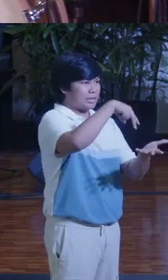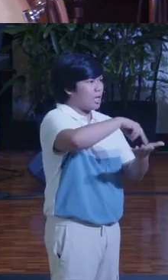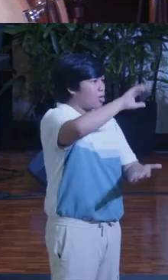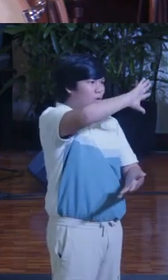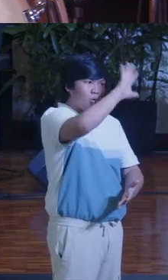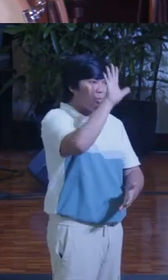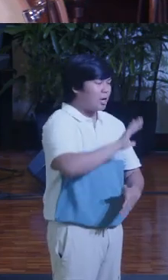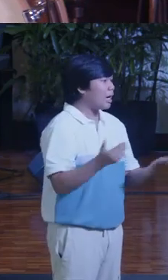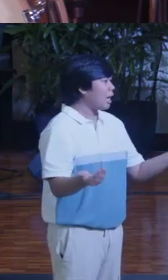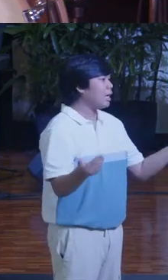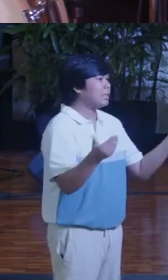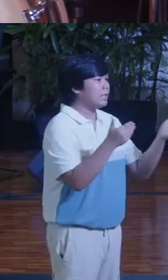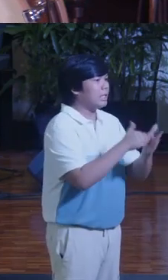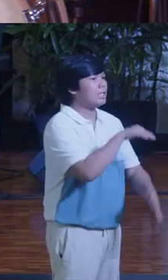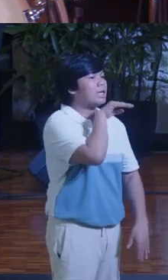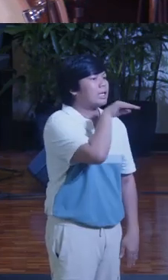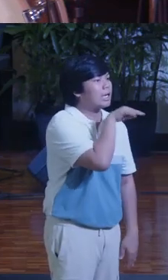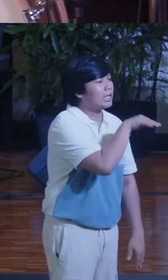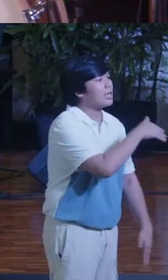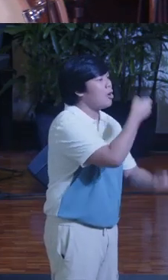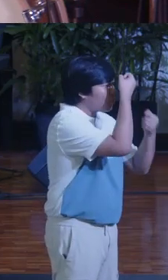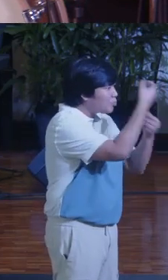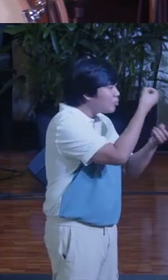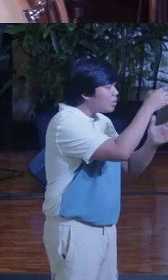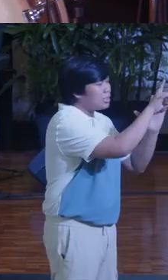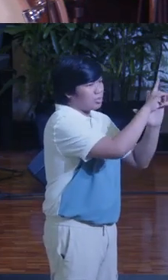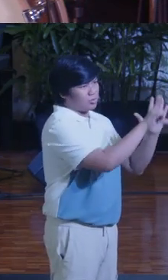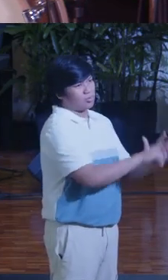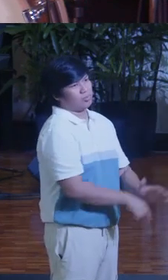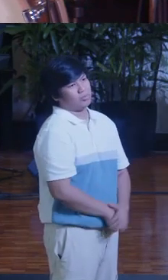submit again to a yoke of slavery.